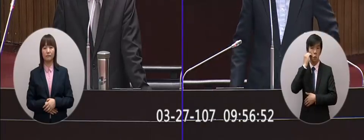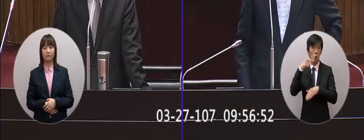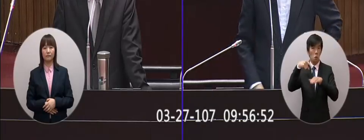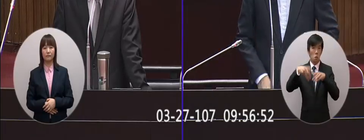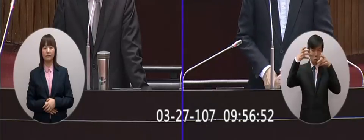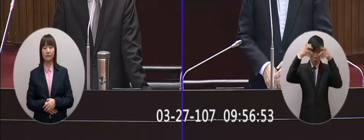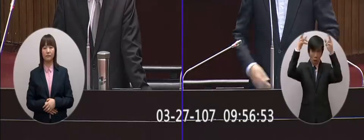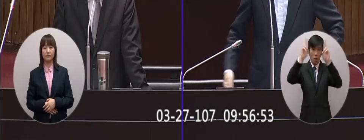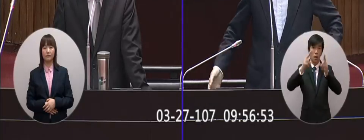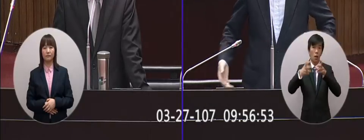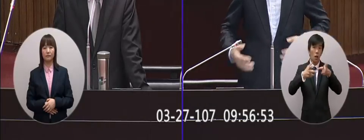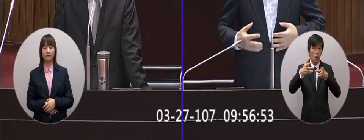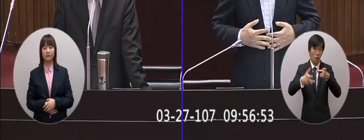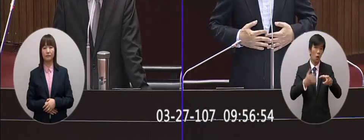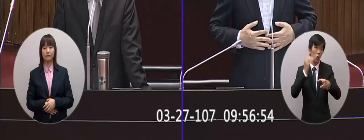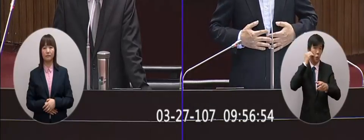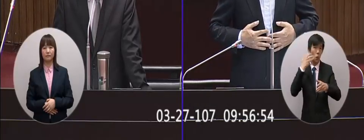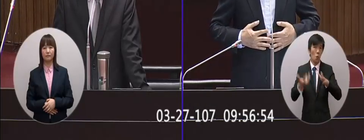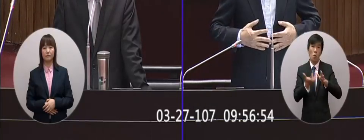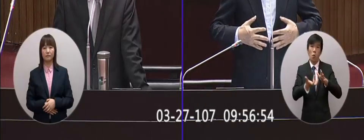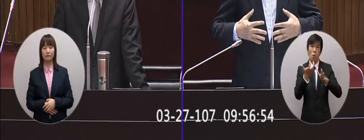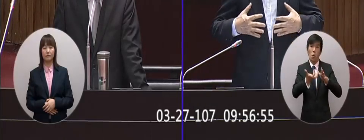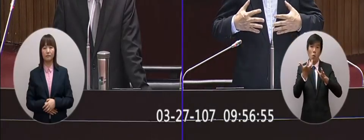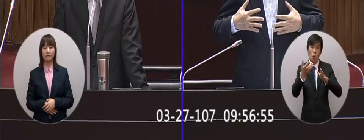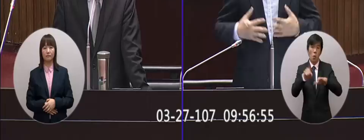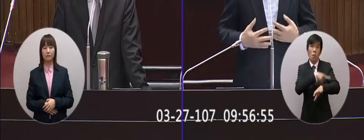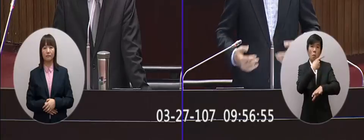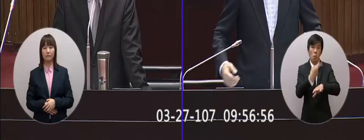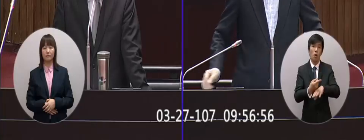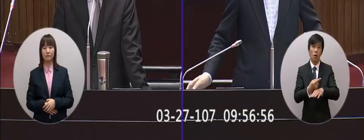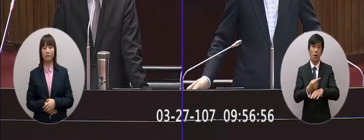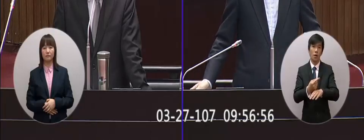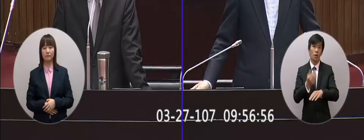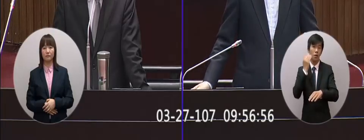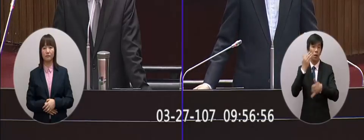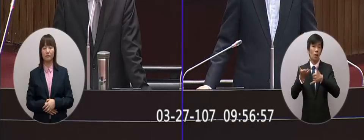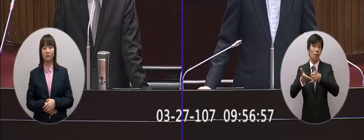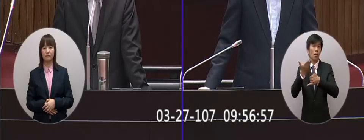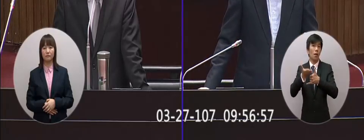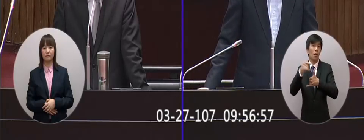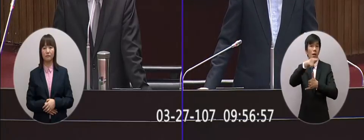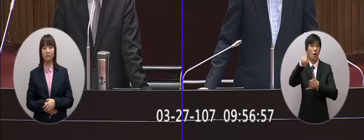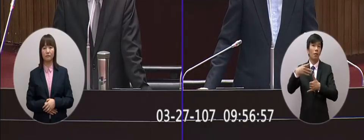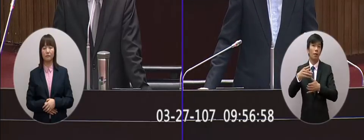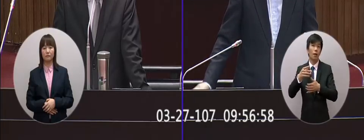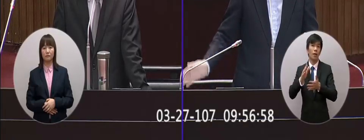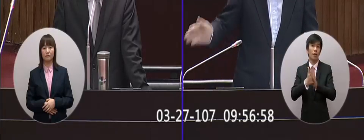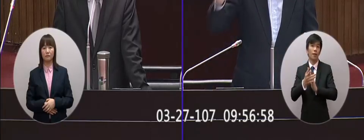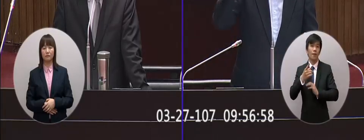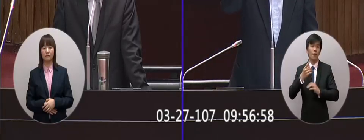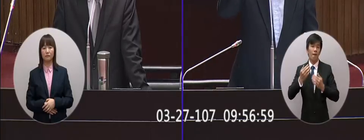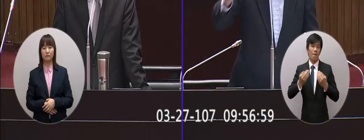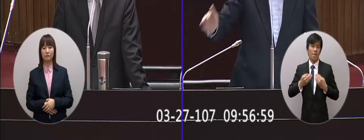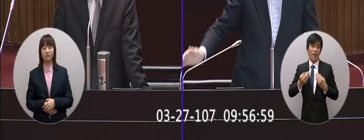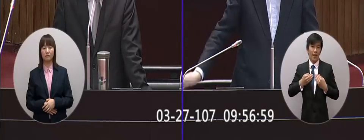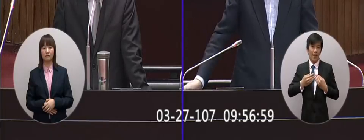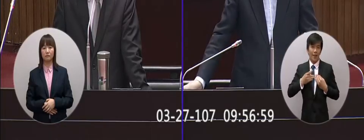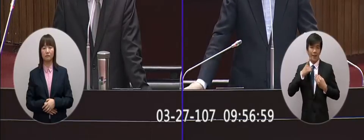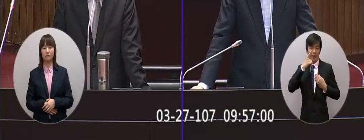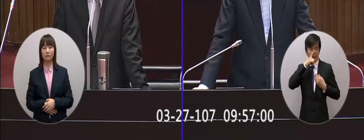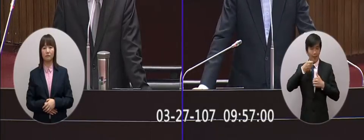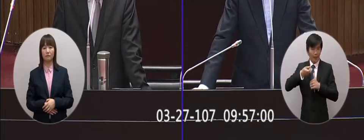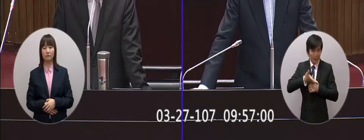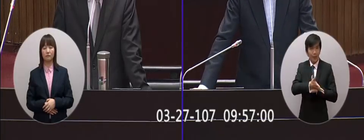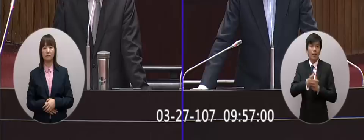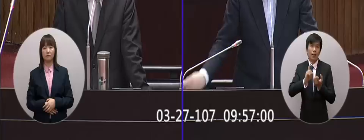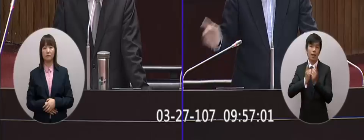以后，北台湾的人民都是拿废来做空气滤清器换